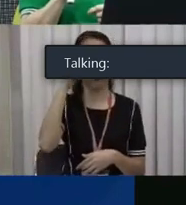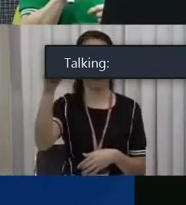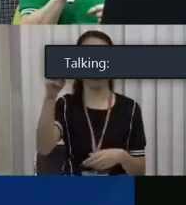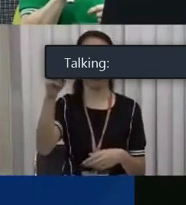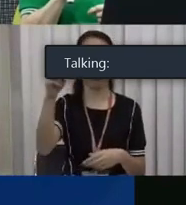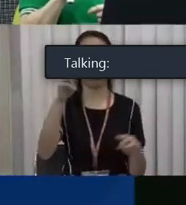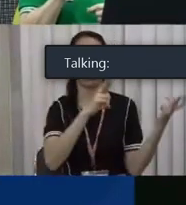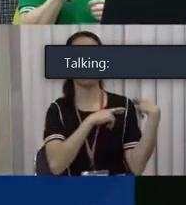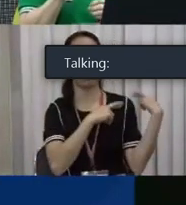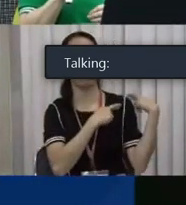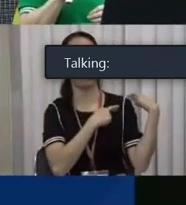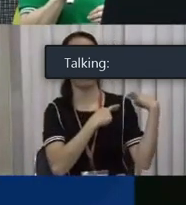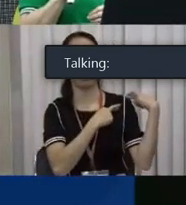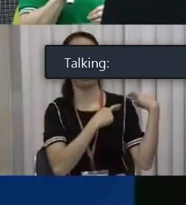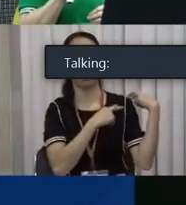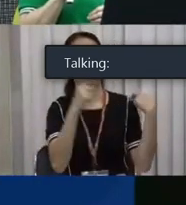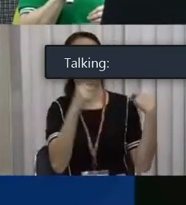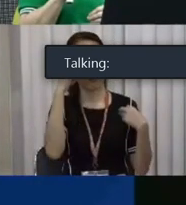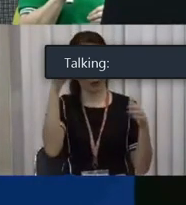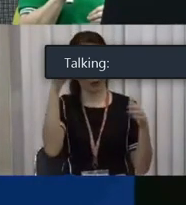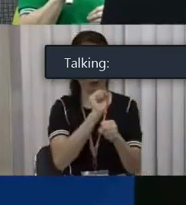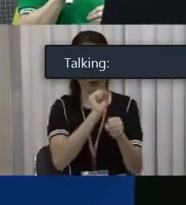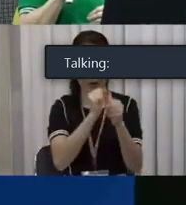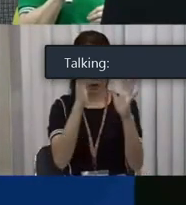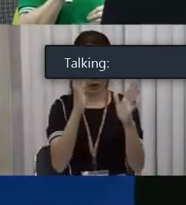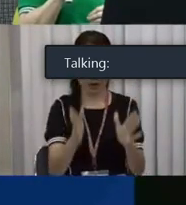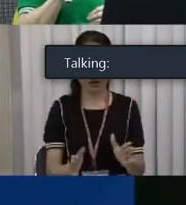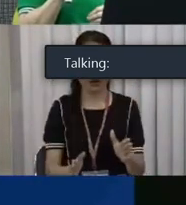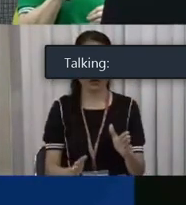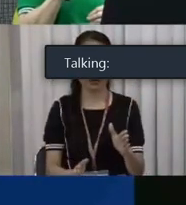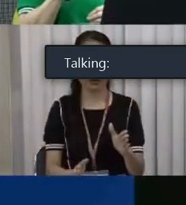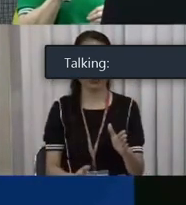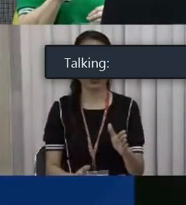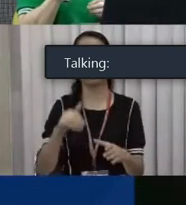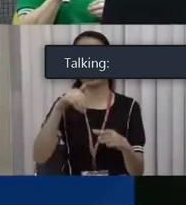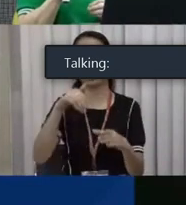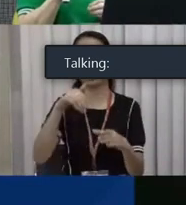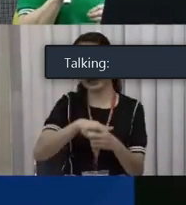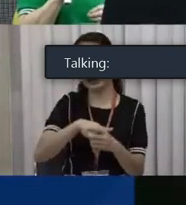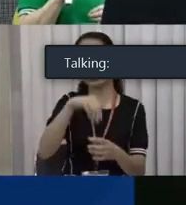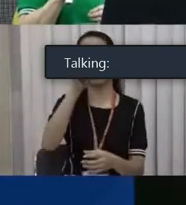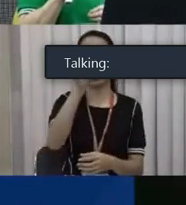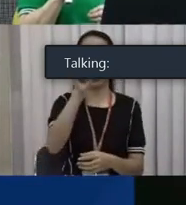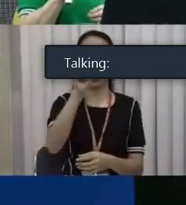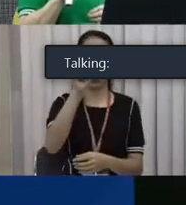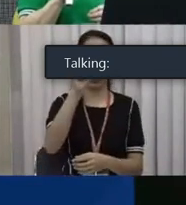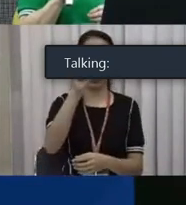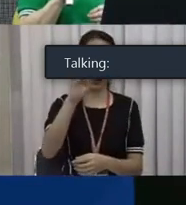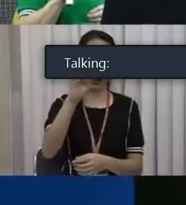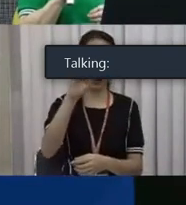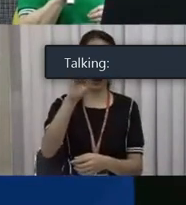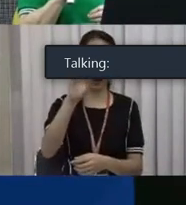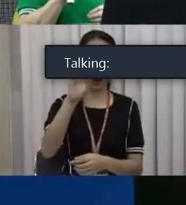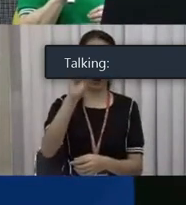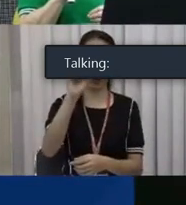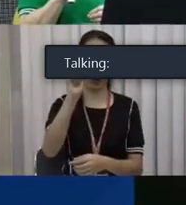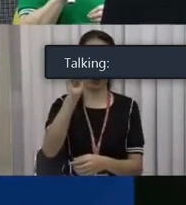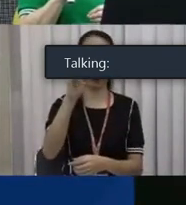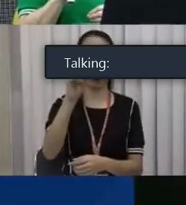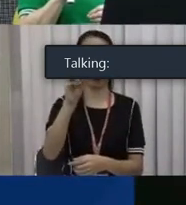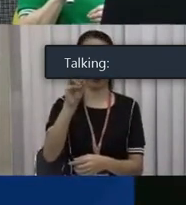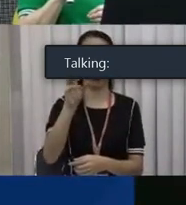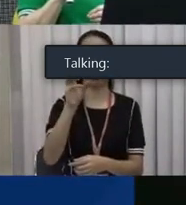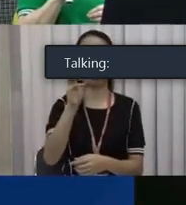Welfare Administration. So sila po'y in charge sa ato ang mga welfare benefits sa